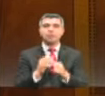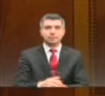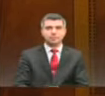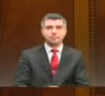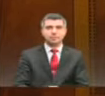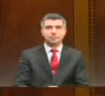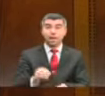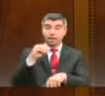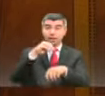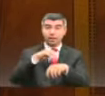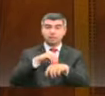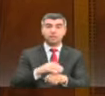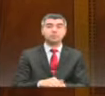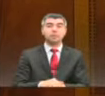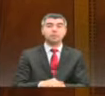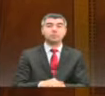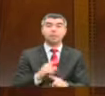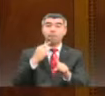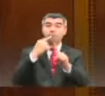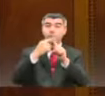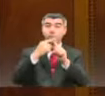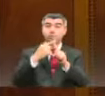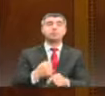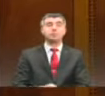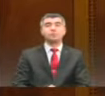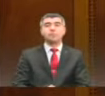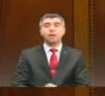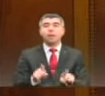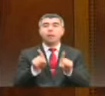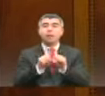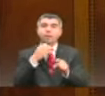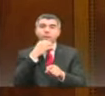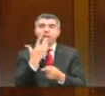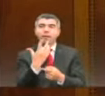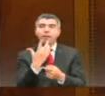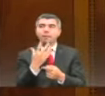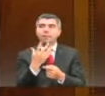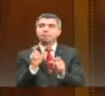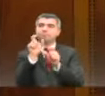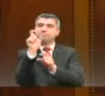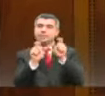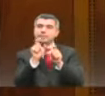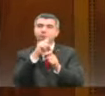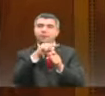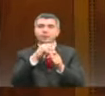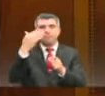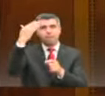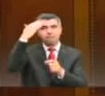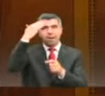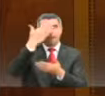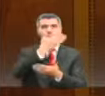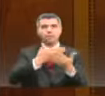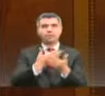2011، أيضاً تأتي في جو شعبي راق